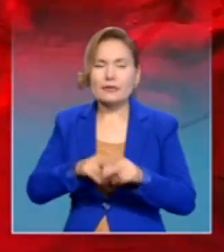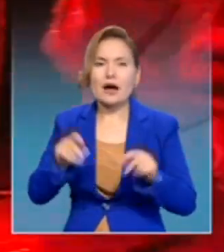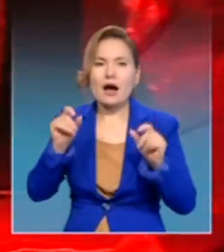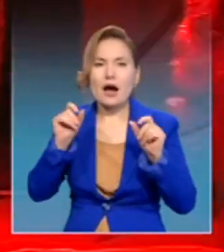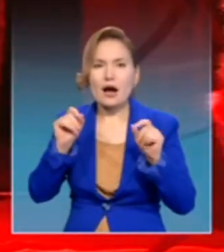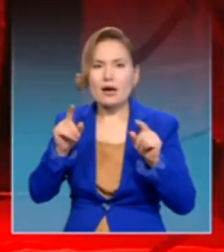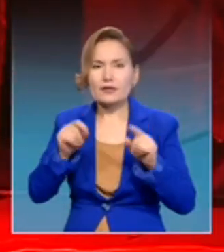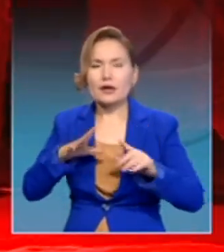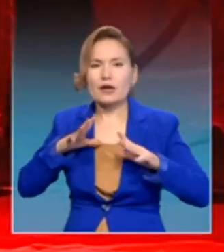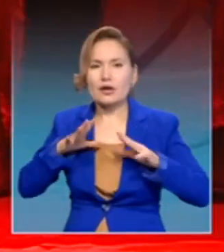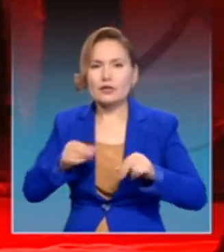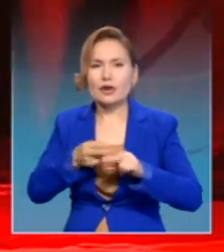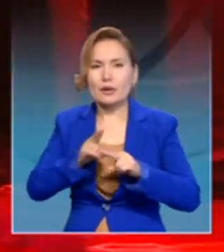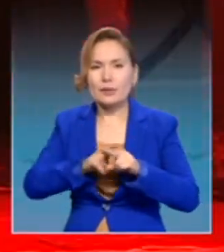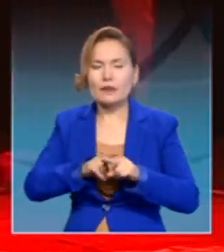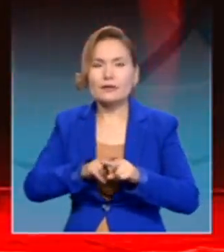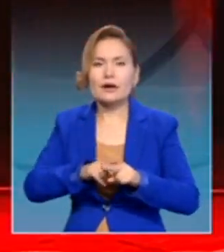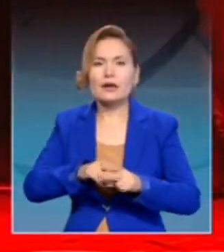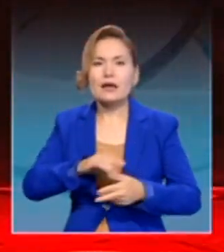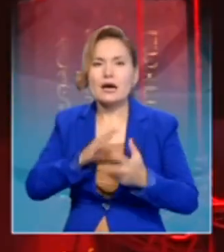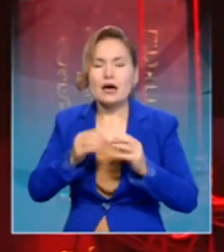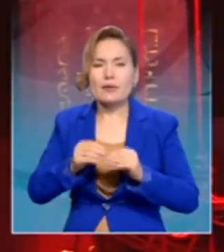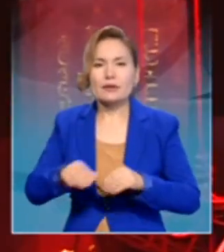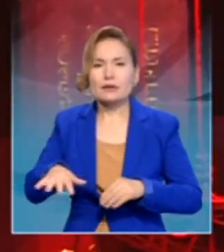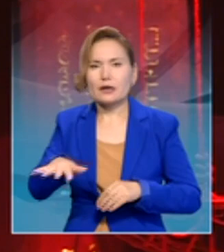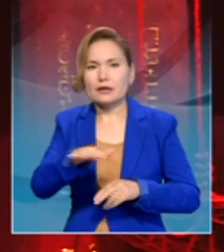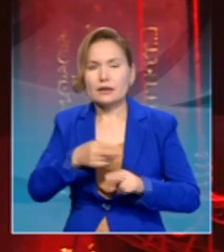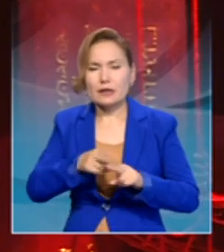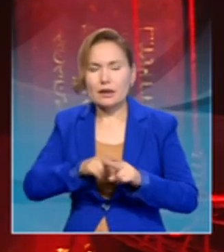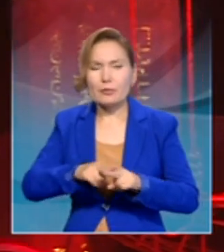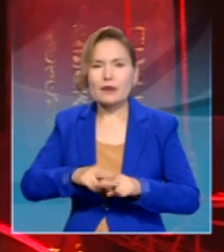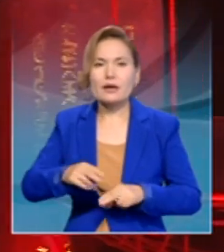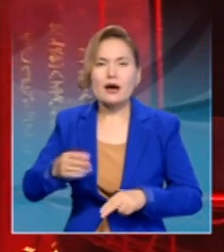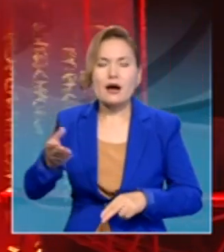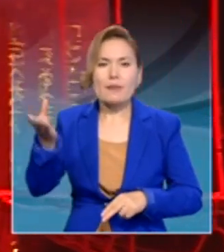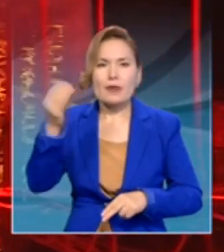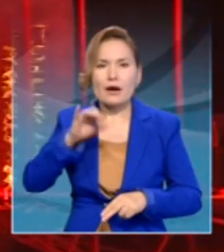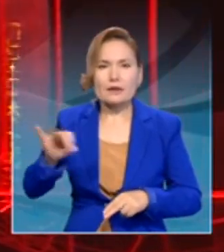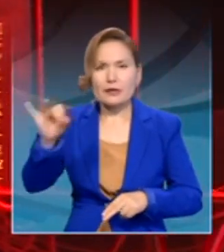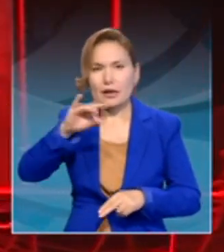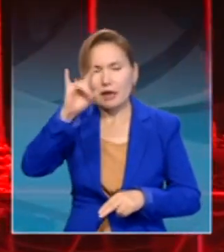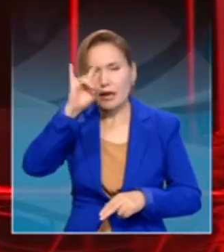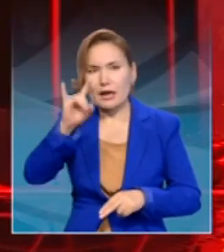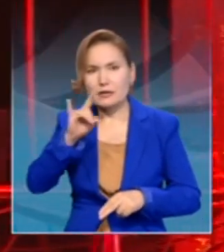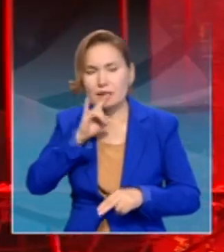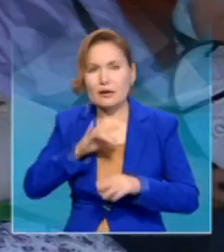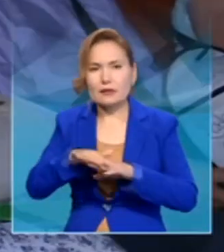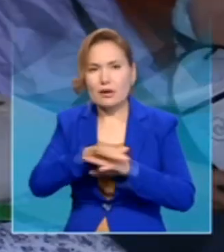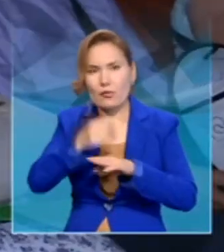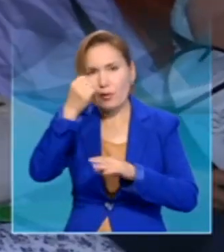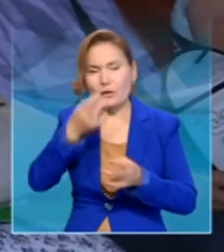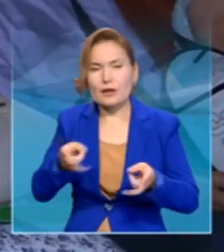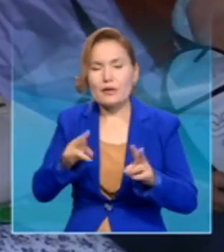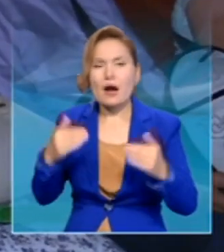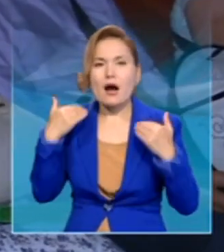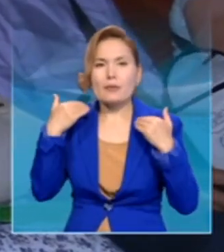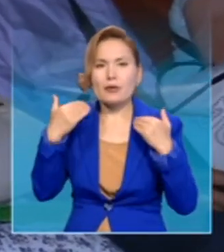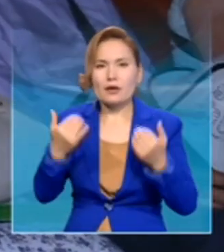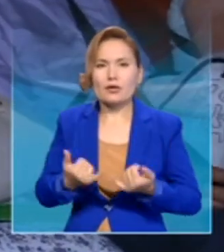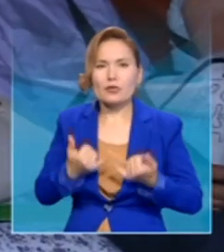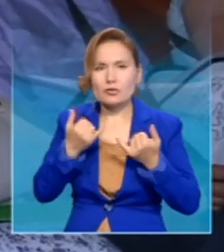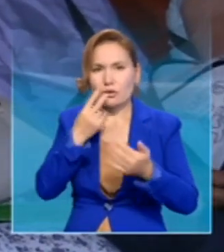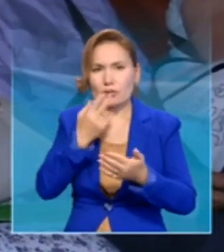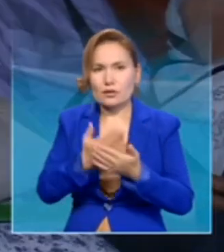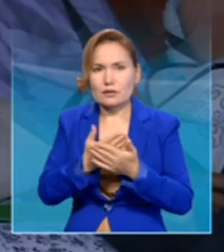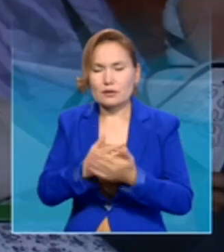Едіге қайсар мінезді қолбасшы, Алтын Орданың соңғы әміршісі. Оның есімі ел аузында жатталып, елдік мүддені сақтап қалудағы